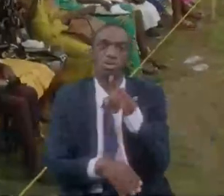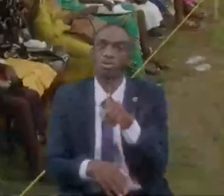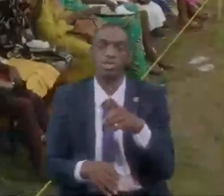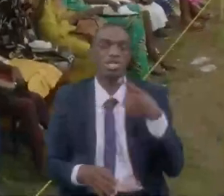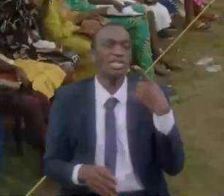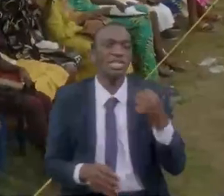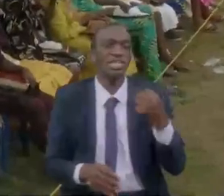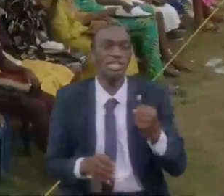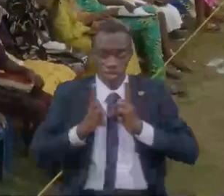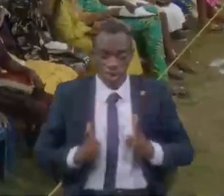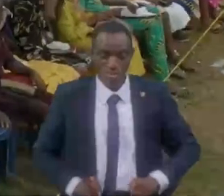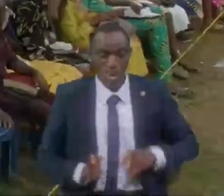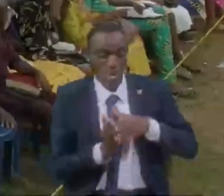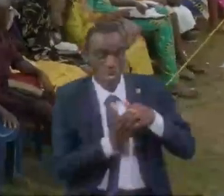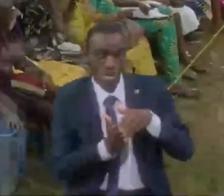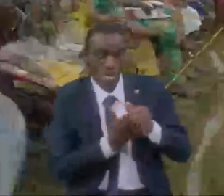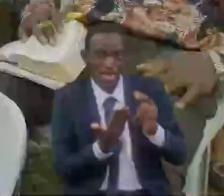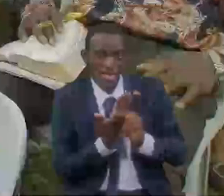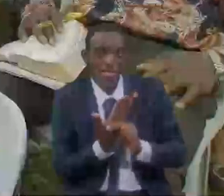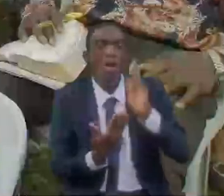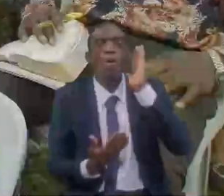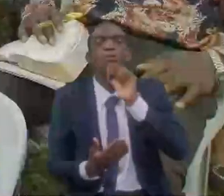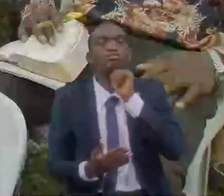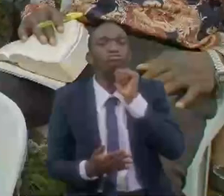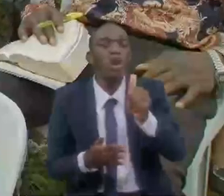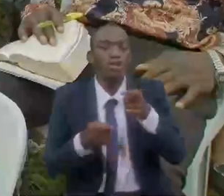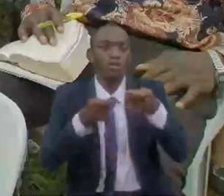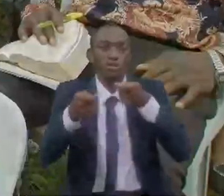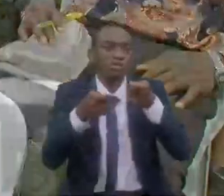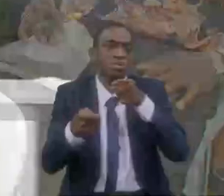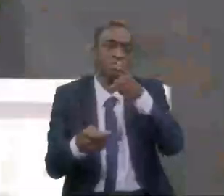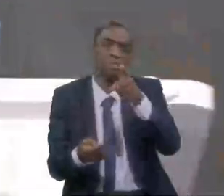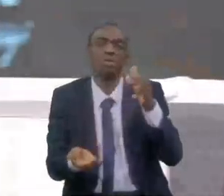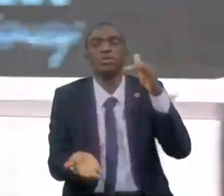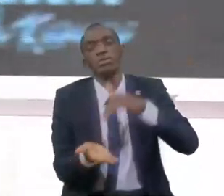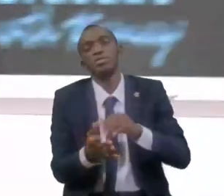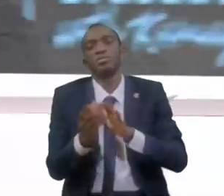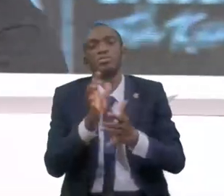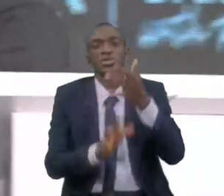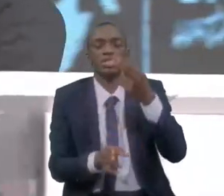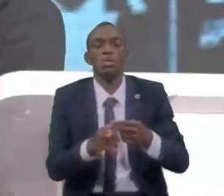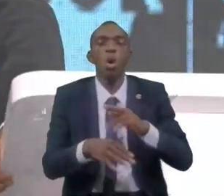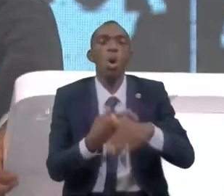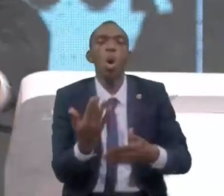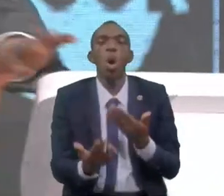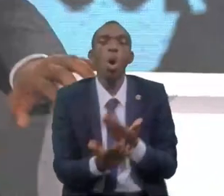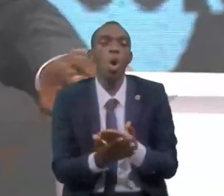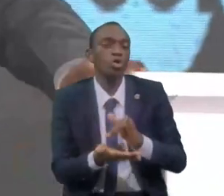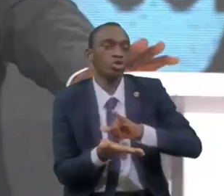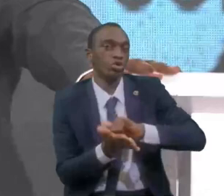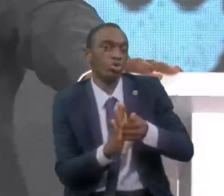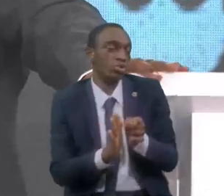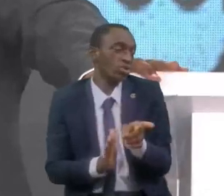La faiblesse humaine ne régnera pas sur toi. Et ces péchés mignons et ces